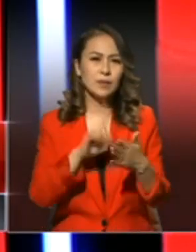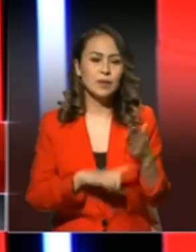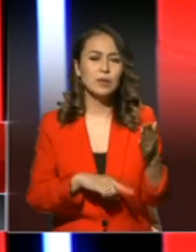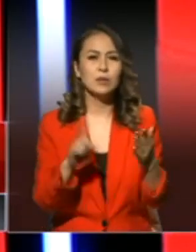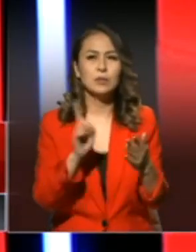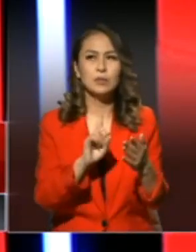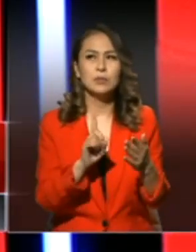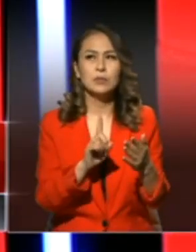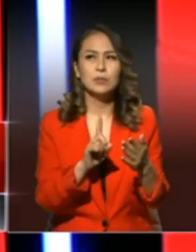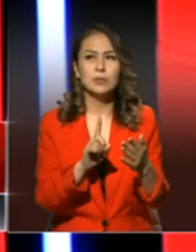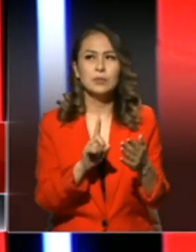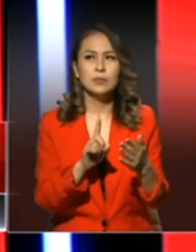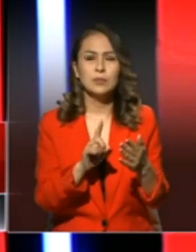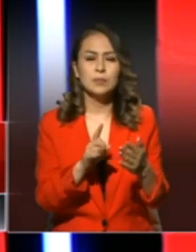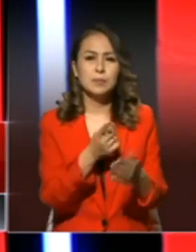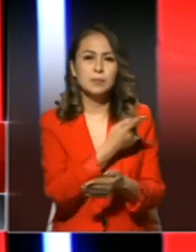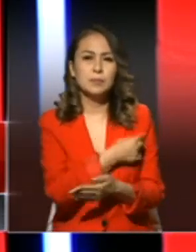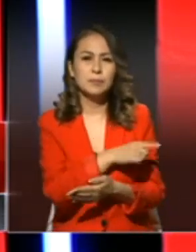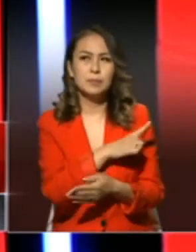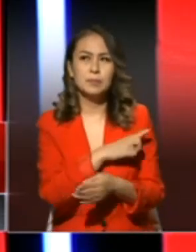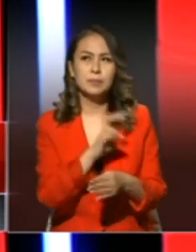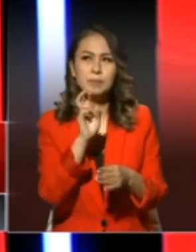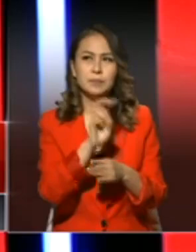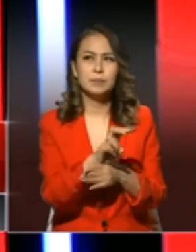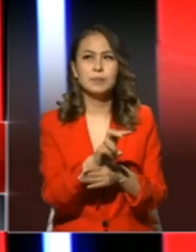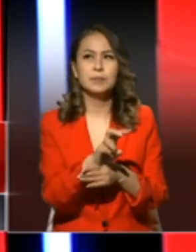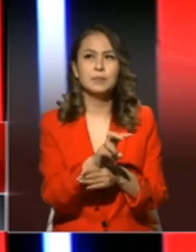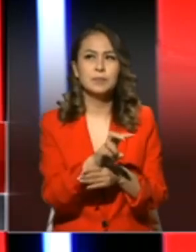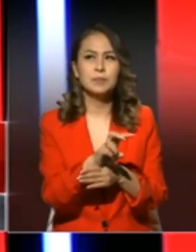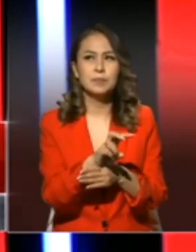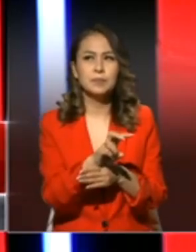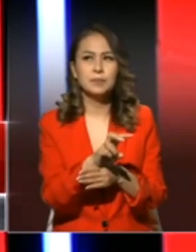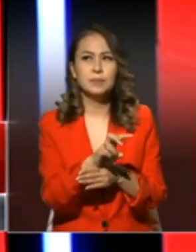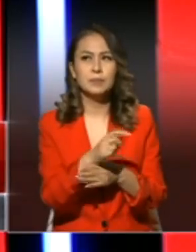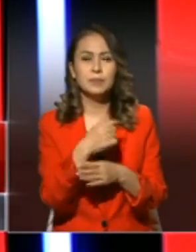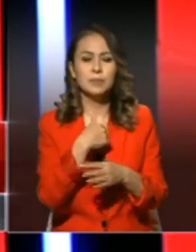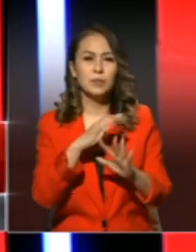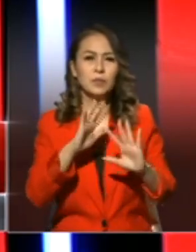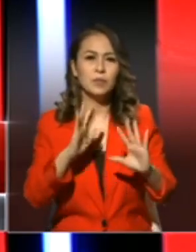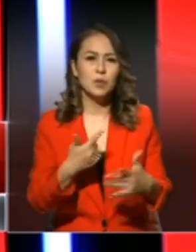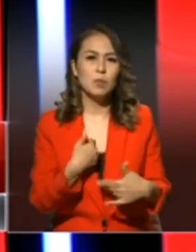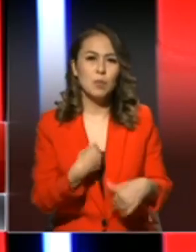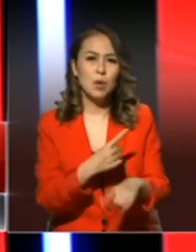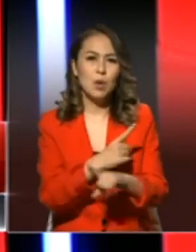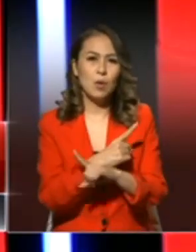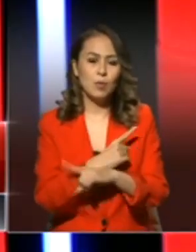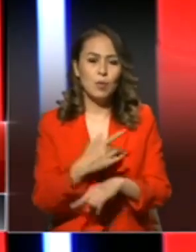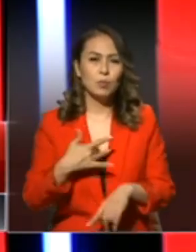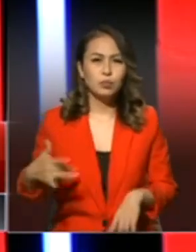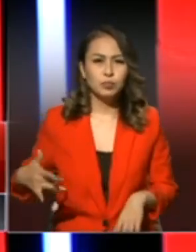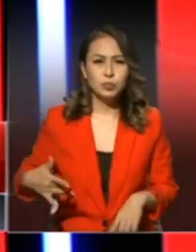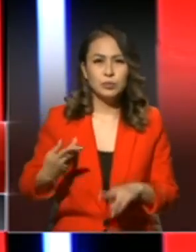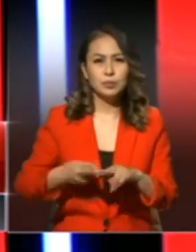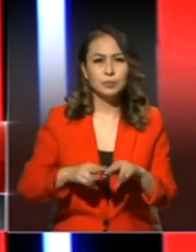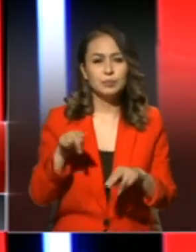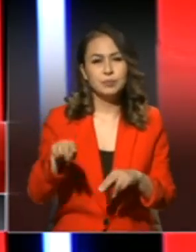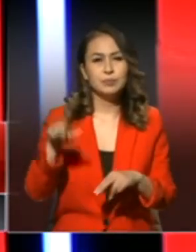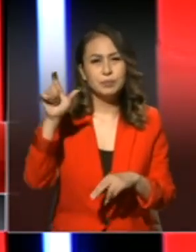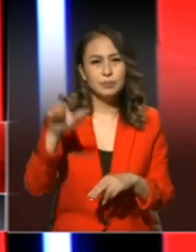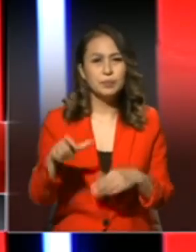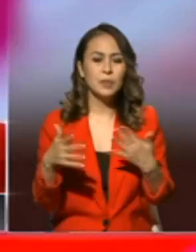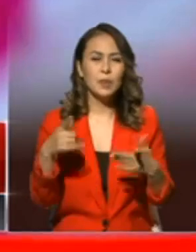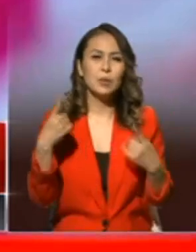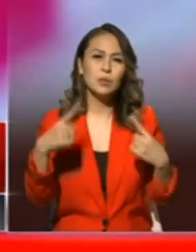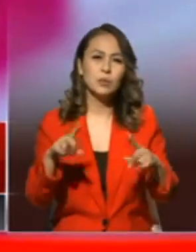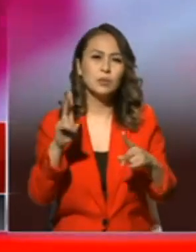халықпыз, емханаға барып, мен өліп қалсам, мен бүйрегімді ана кісіге бер, немесе басқа